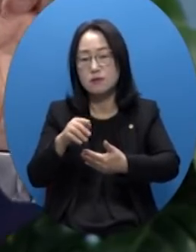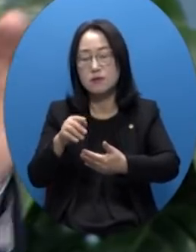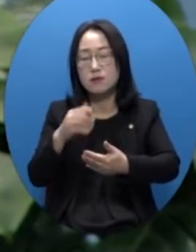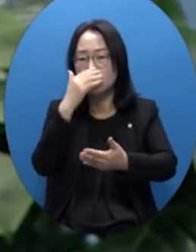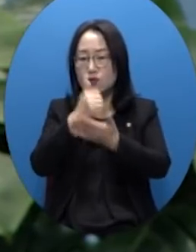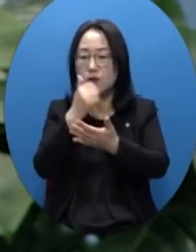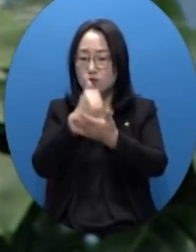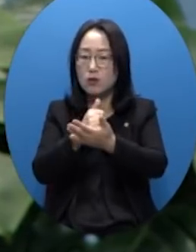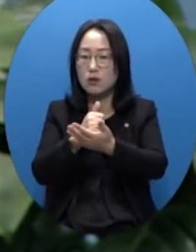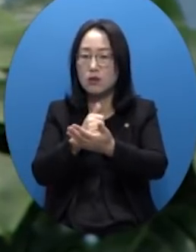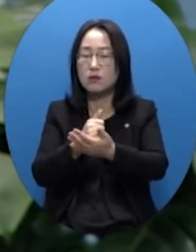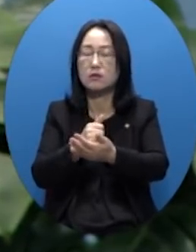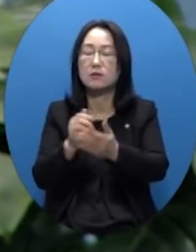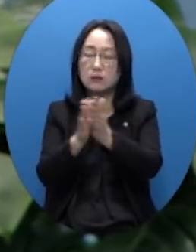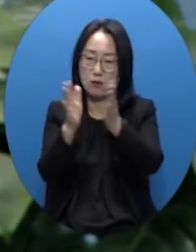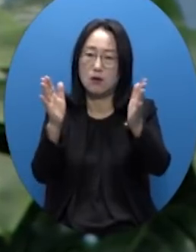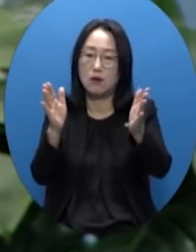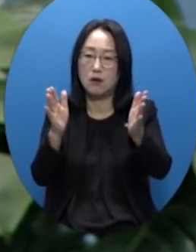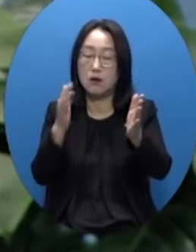절멸 성이 있습니다